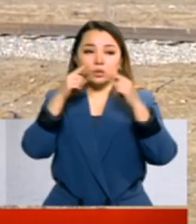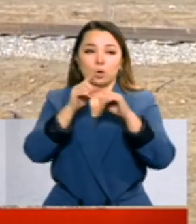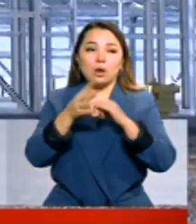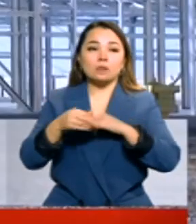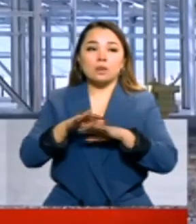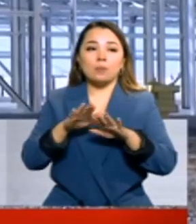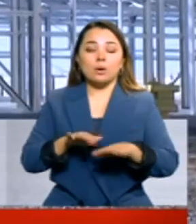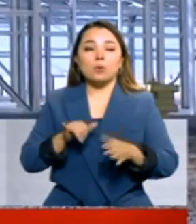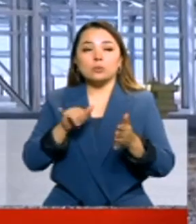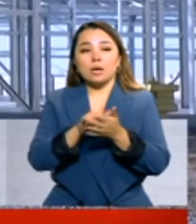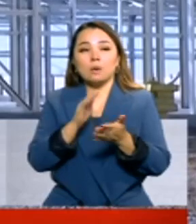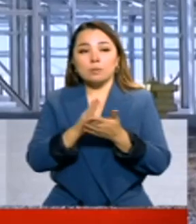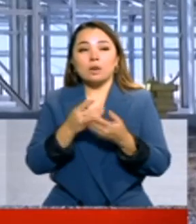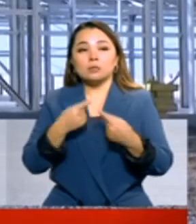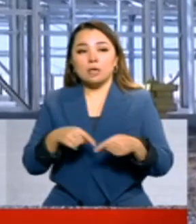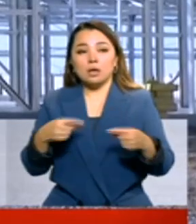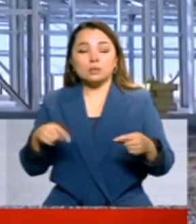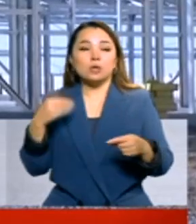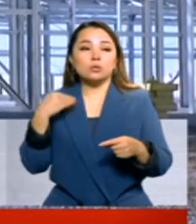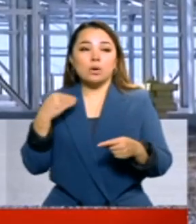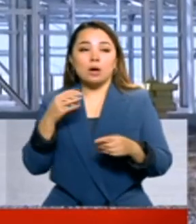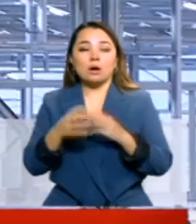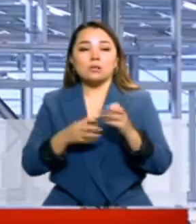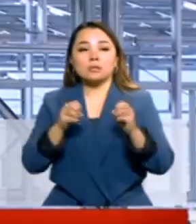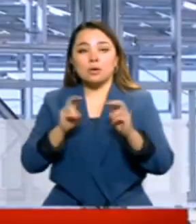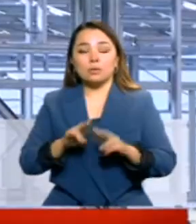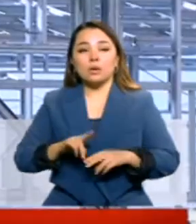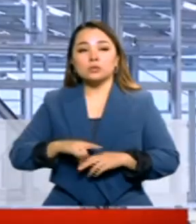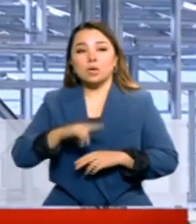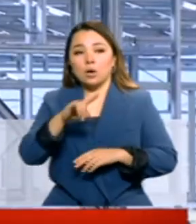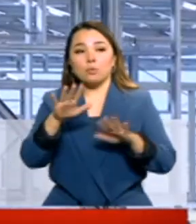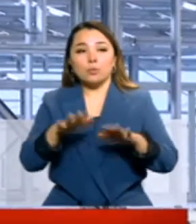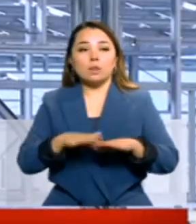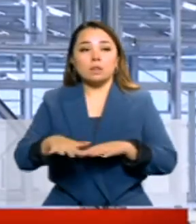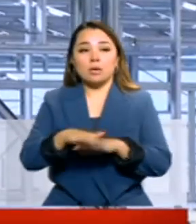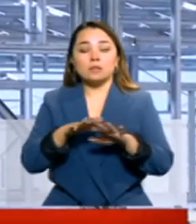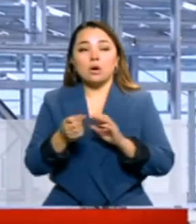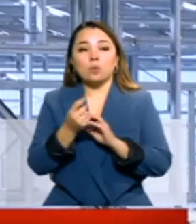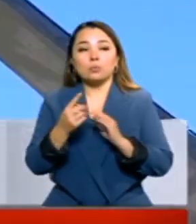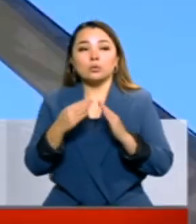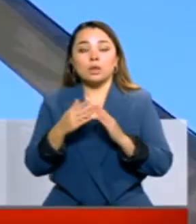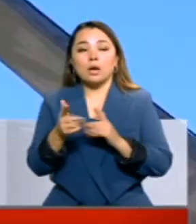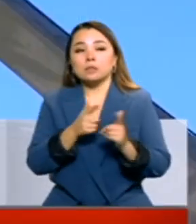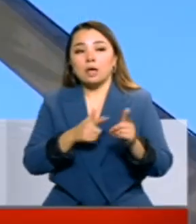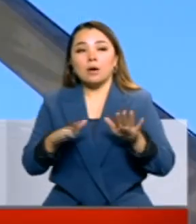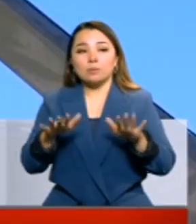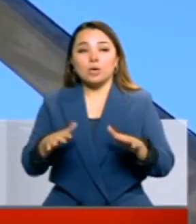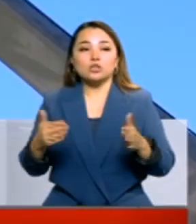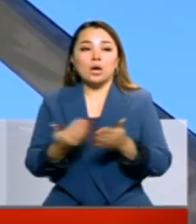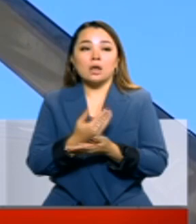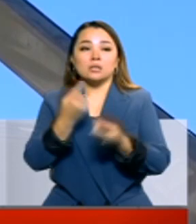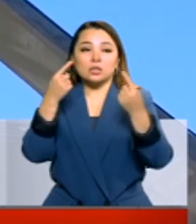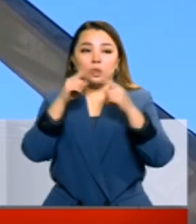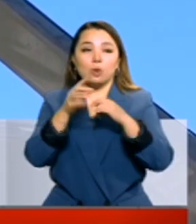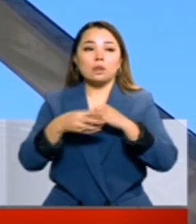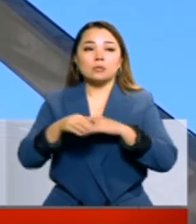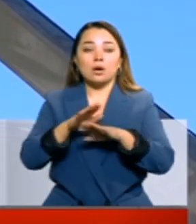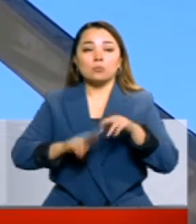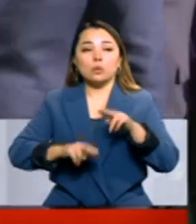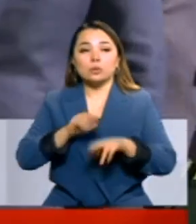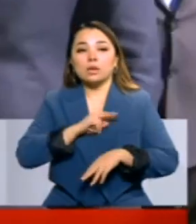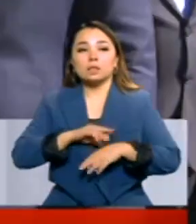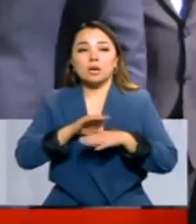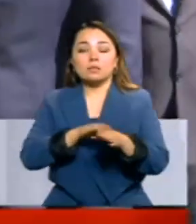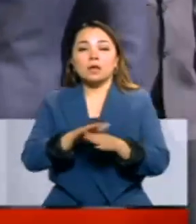аймақ орналасқан. Одан өзге Түркістан халықаралық әуежайы тасжол бойында 11 дайын өндіріс алаңы бар. Жаңа индустриалды аймақтың құрылысы